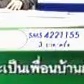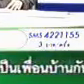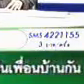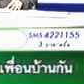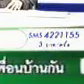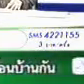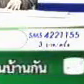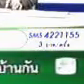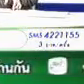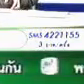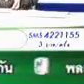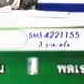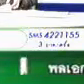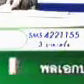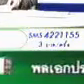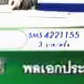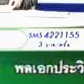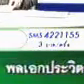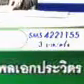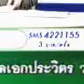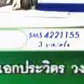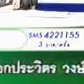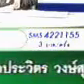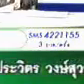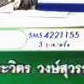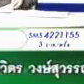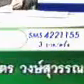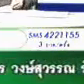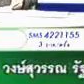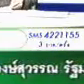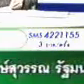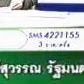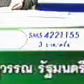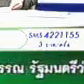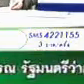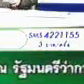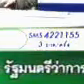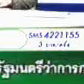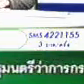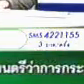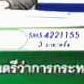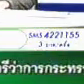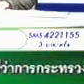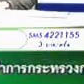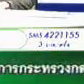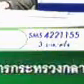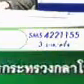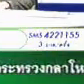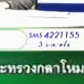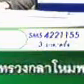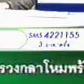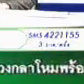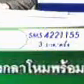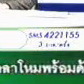ำนักงานส่งเสริมคุณธรรมจริยธรรมและความมั่นคงแห่งสถาบันชาติพระศาสนาพระมหากษัตริย์จัดโครงการพุทธมหาบาร